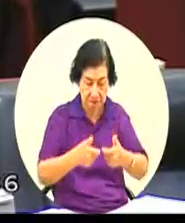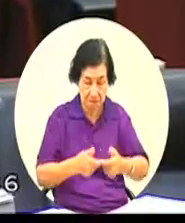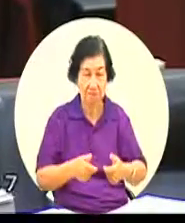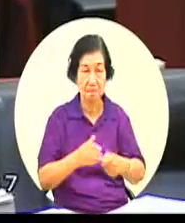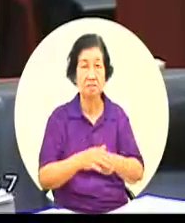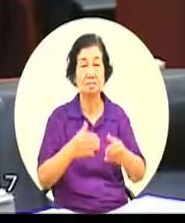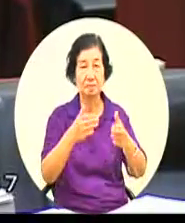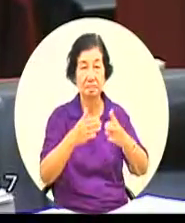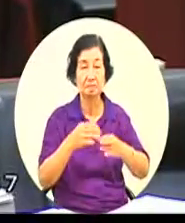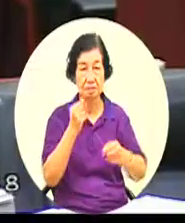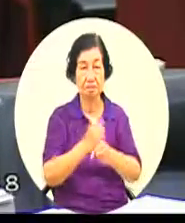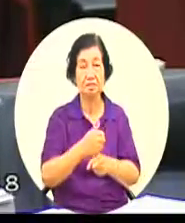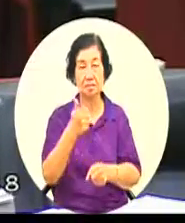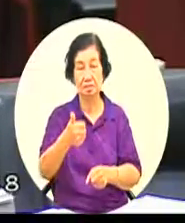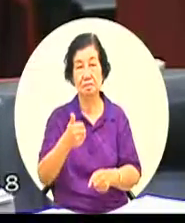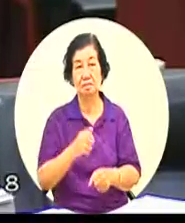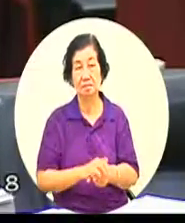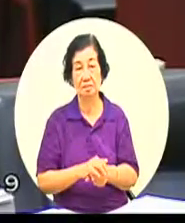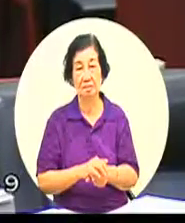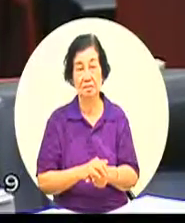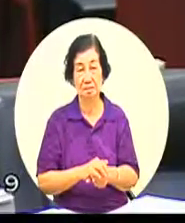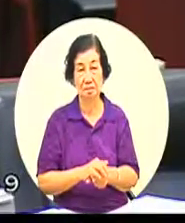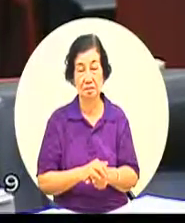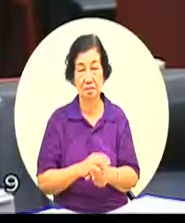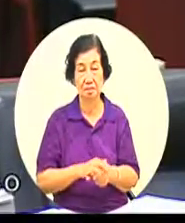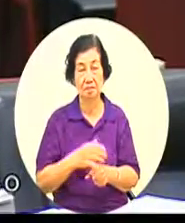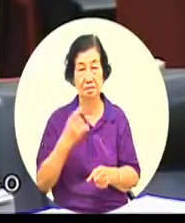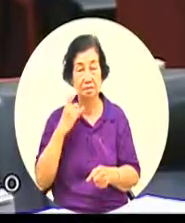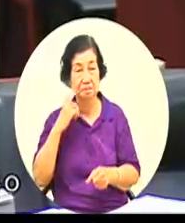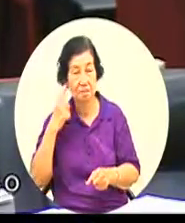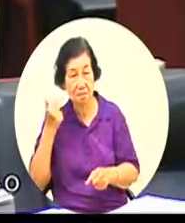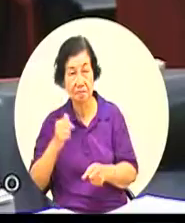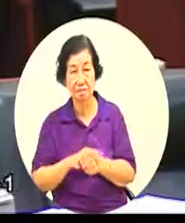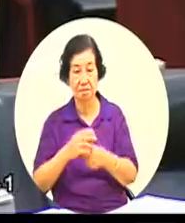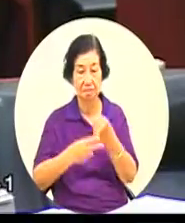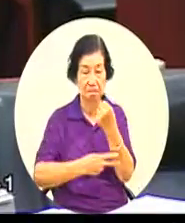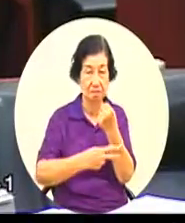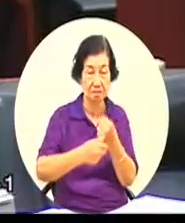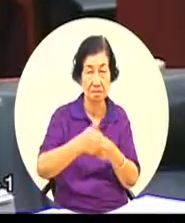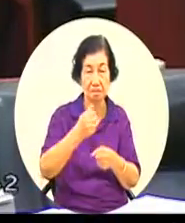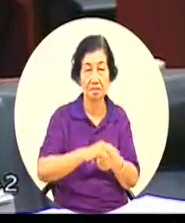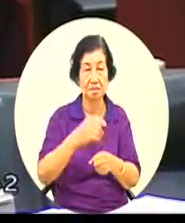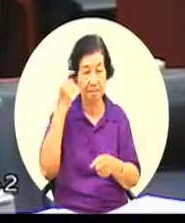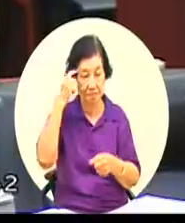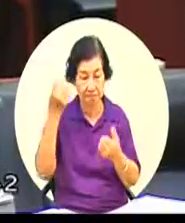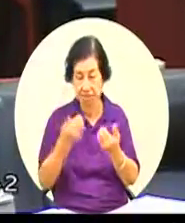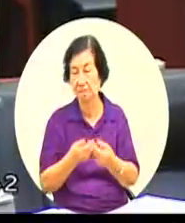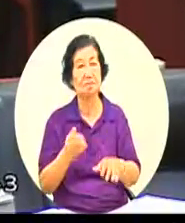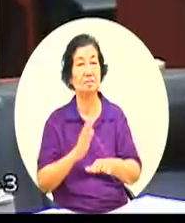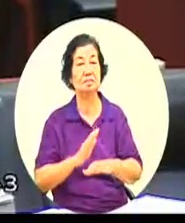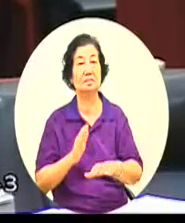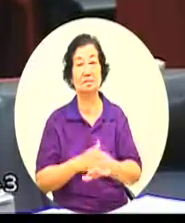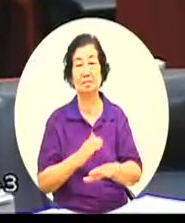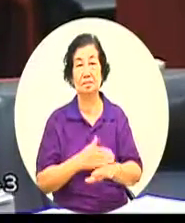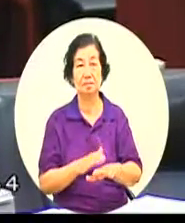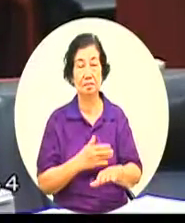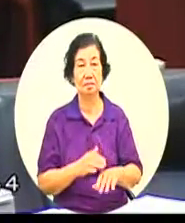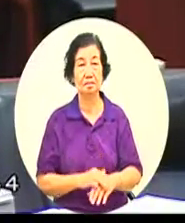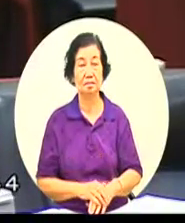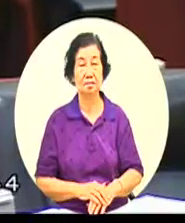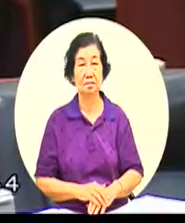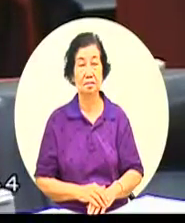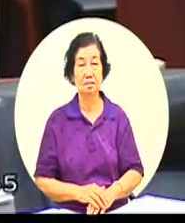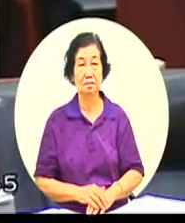我相信配套做啊好，家长啊里长袂去反对啦吼，里长已经袂去反对，我这样对啦。我是讲啊，过来